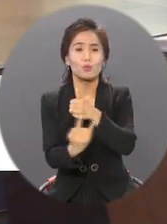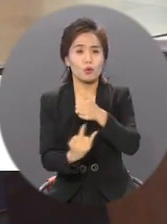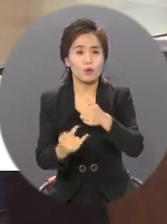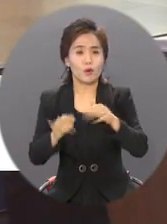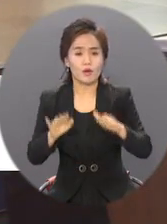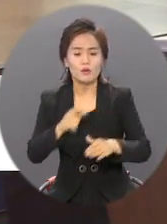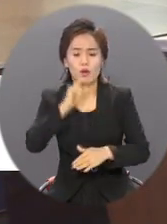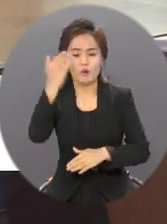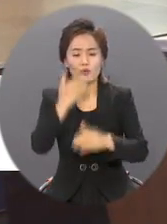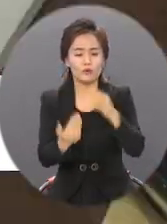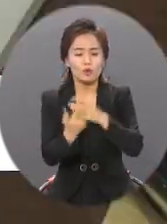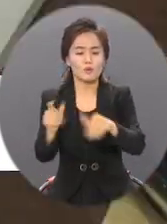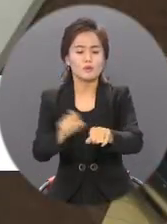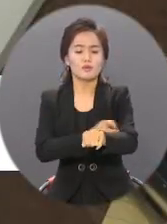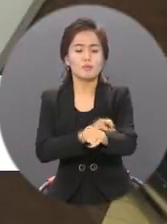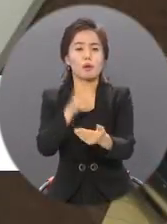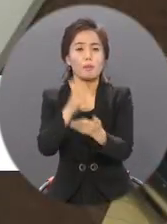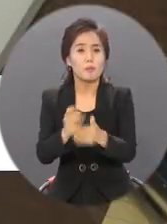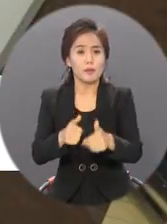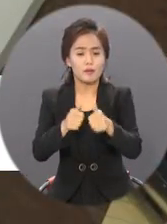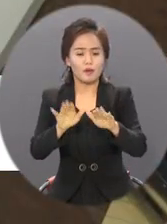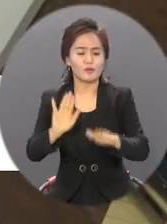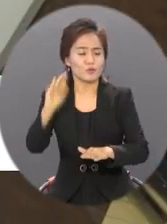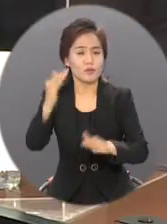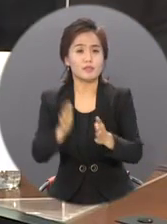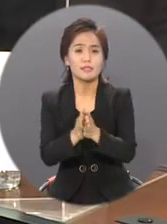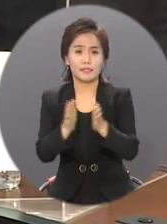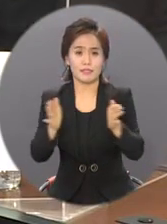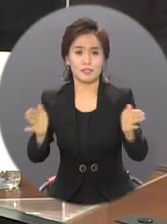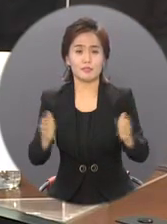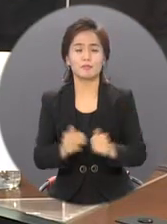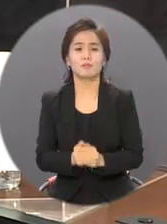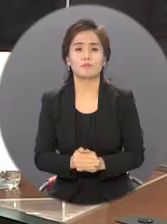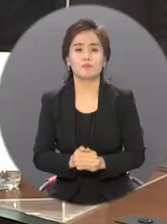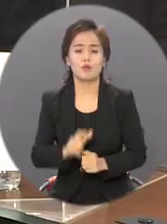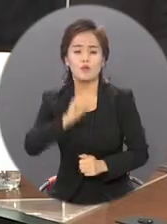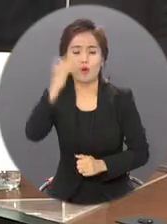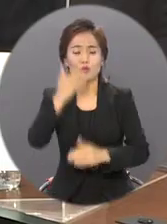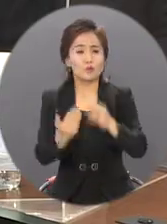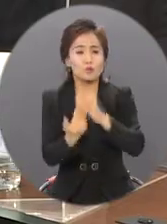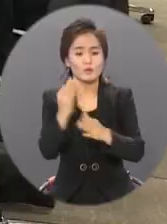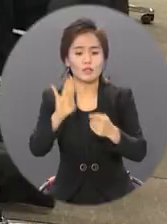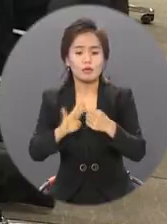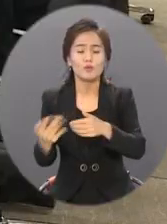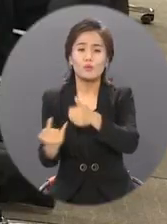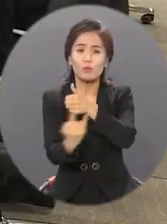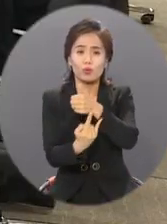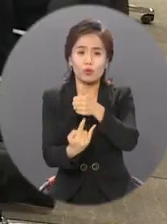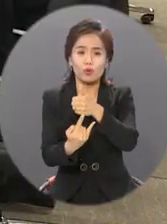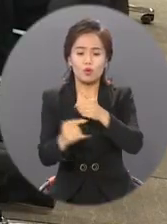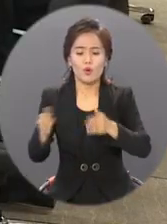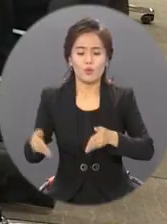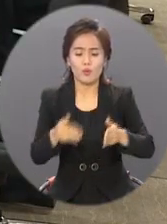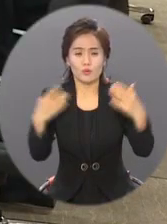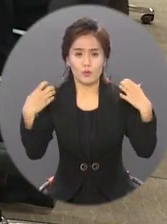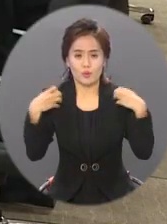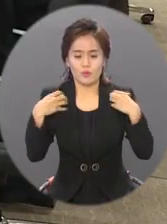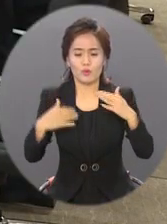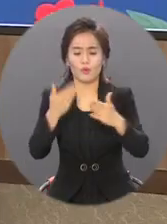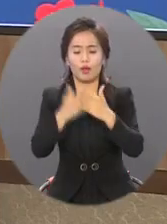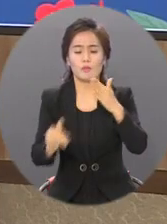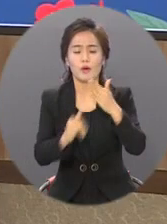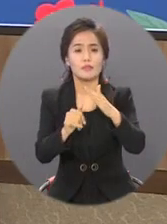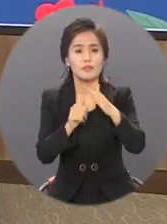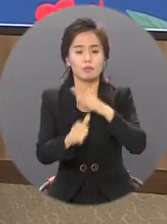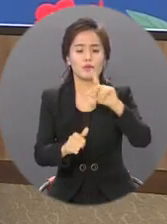여순사건 특별법 에 따라 최근 출범했습니다 여순사건 실무 위원회는 도청 관계자와 유족 대표